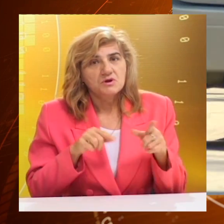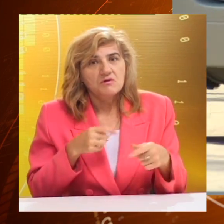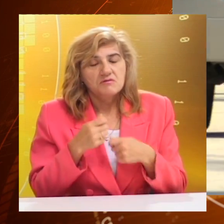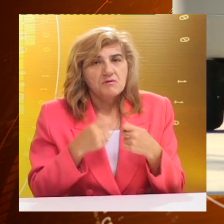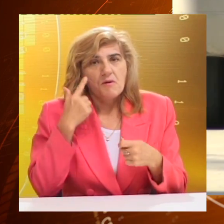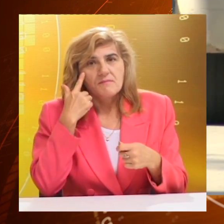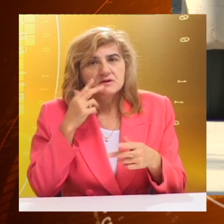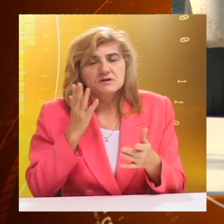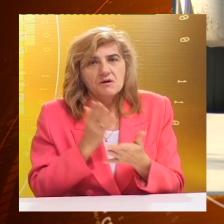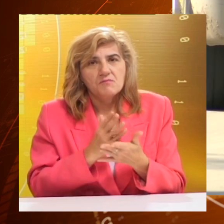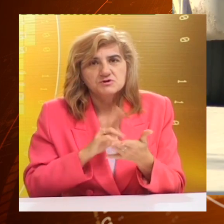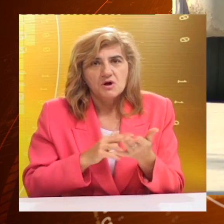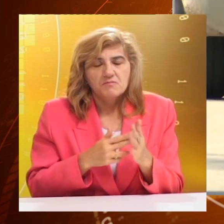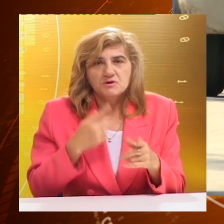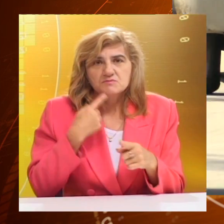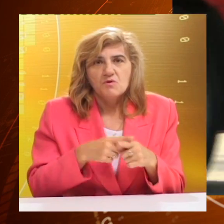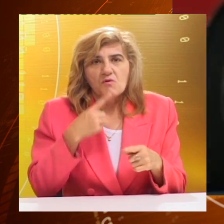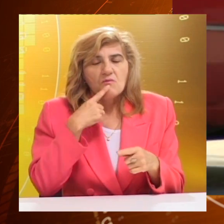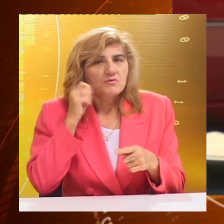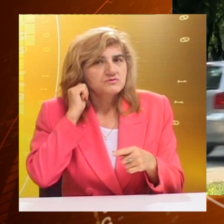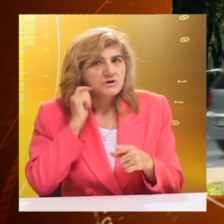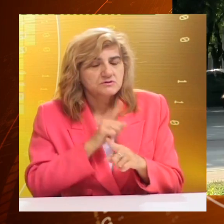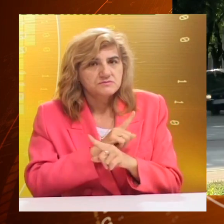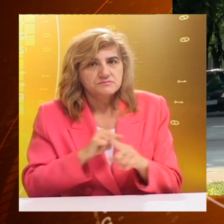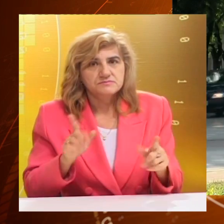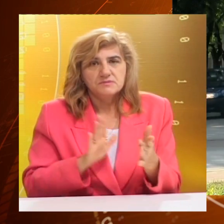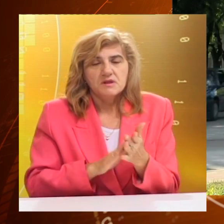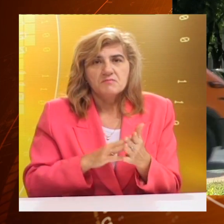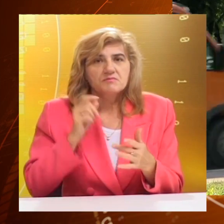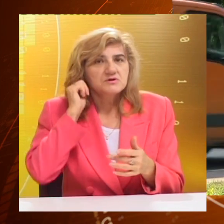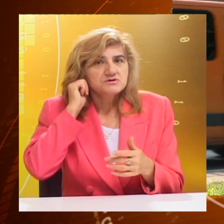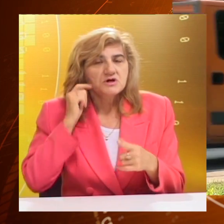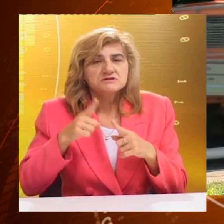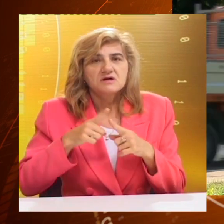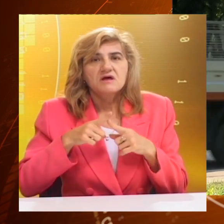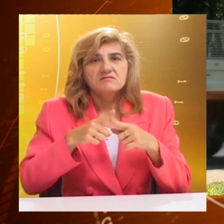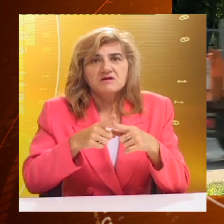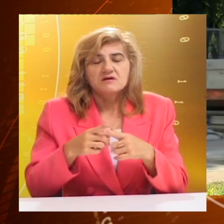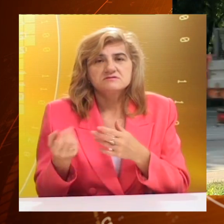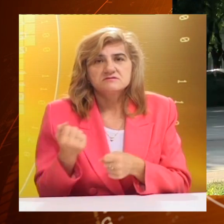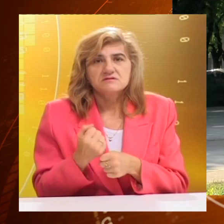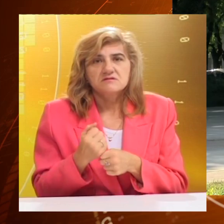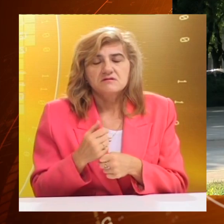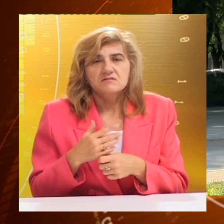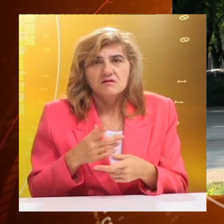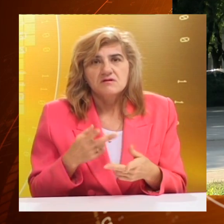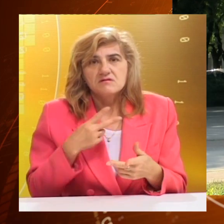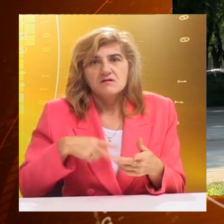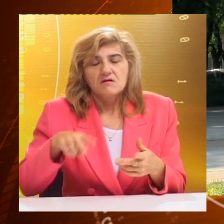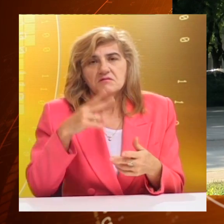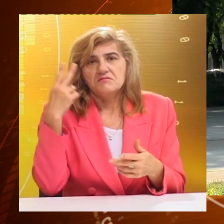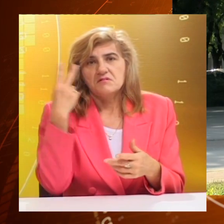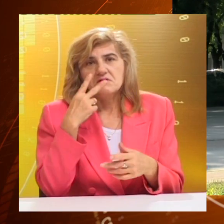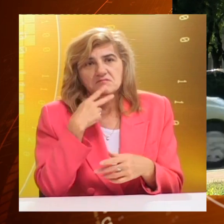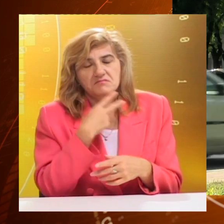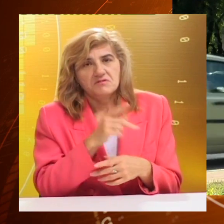da se bavi ovim poslom, mislila je da će imati problema zbog predrasuda koje vladaju o ženama vozačima, međutim, naišla je na veliku podršku i razumevanje